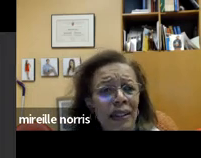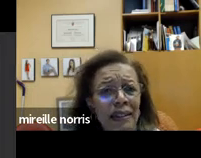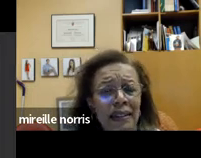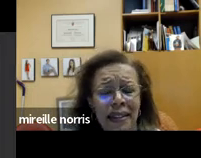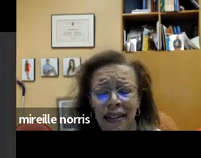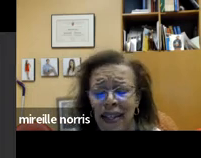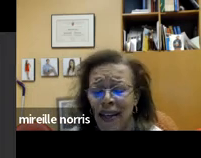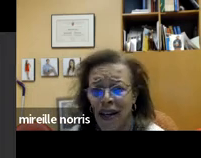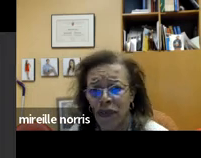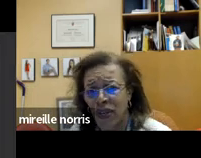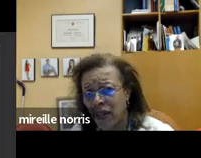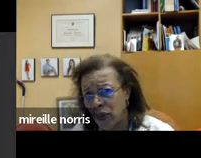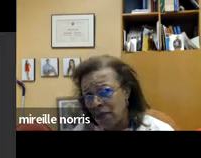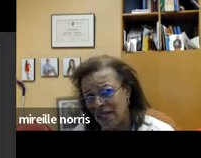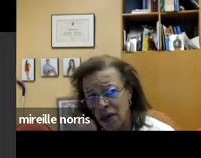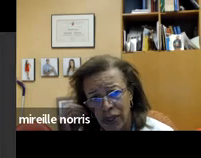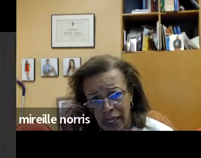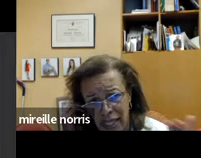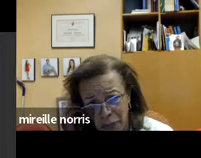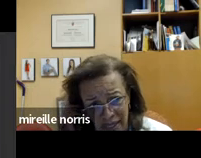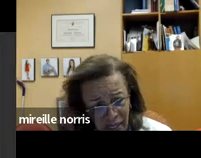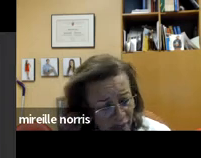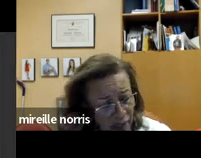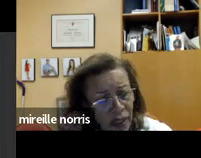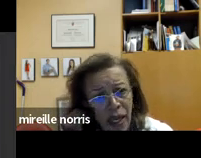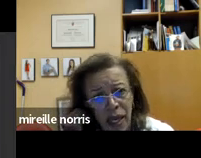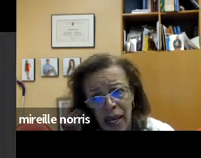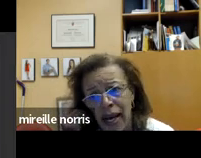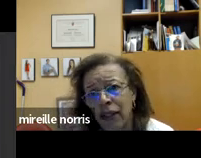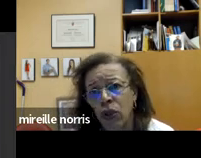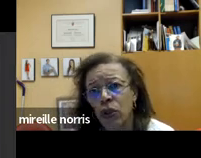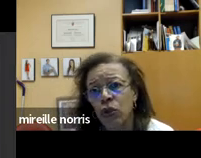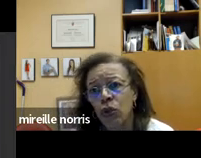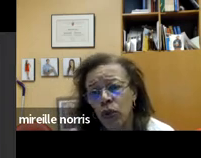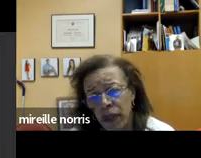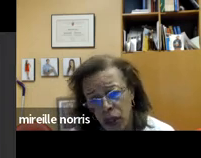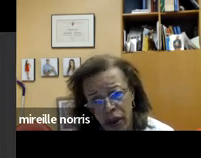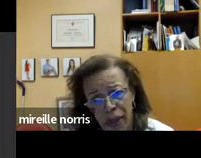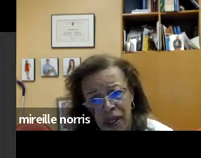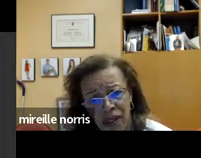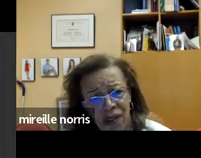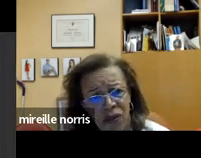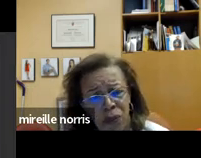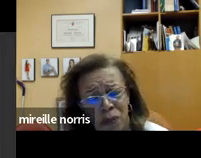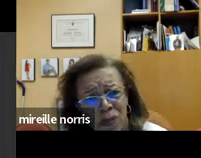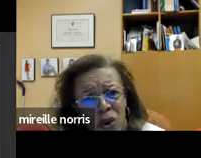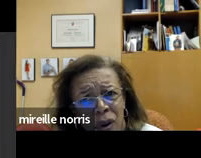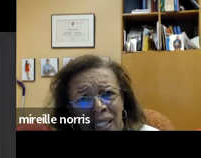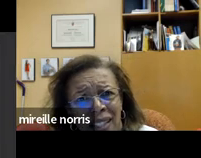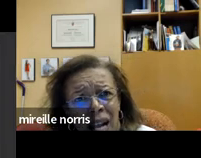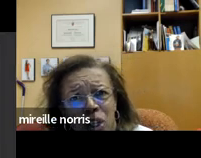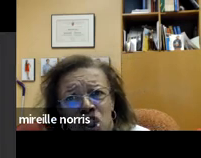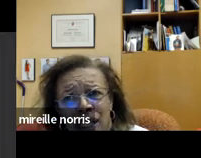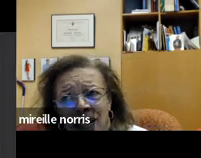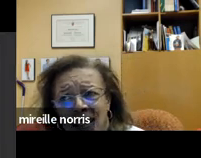eu ici, c'était en fait une émission qui a été présentée à Toronto. On va